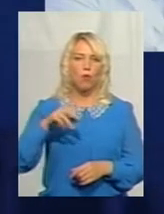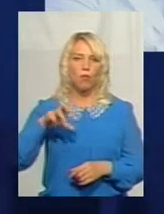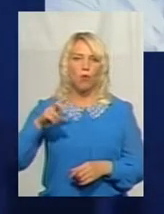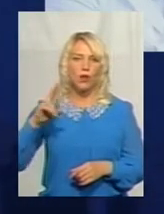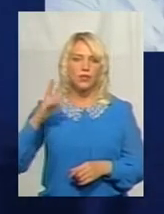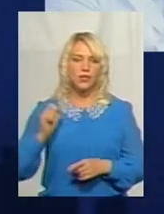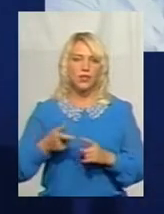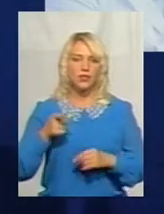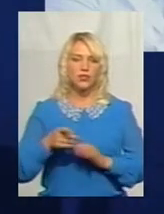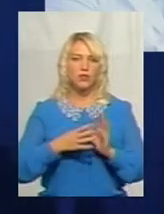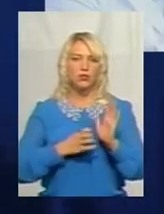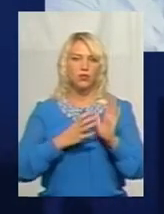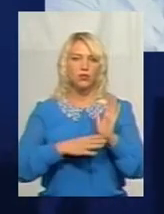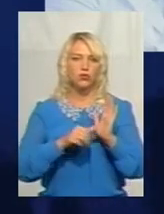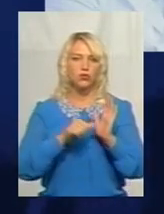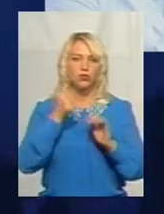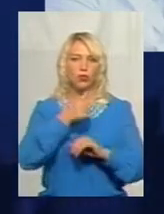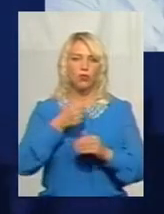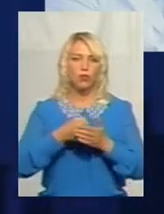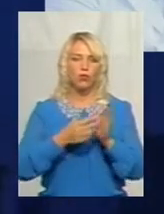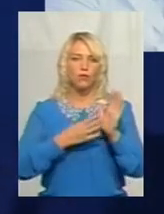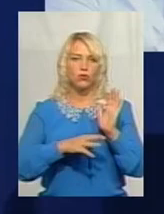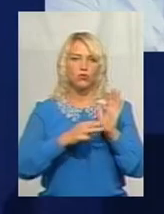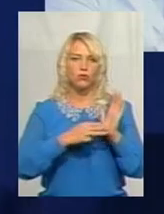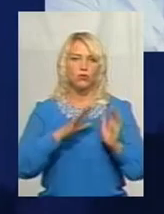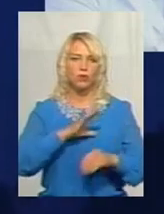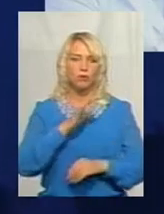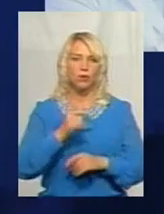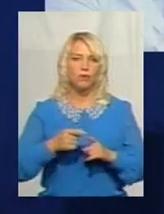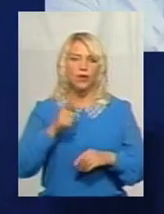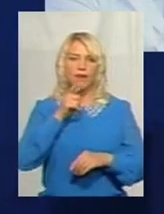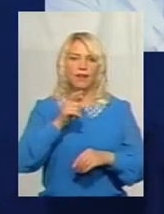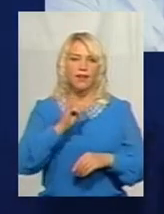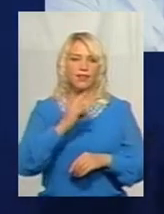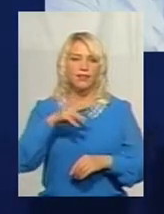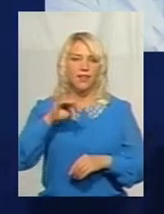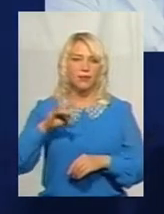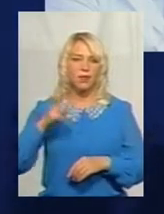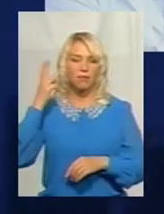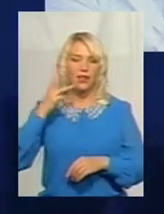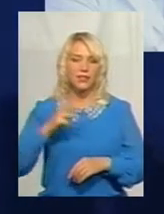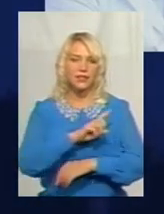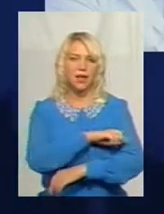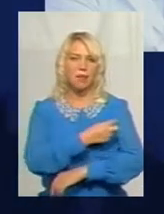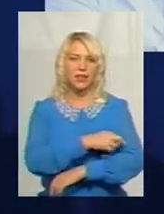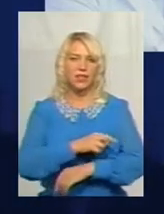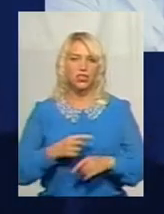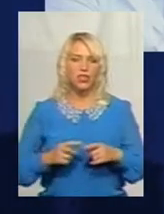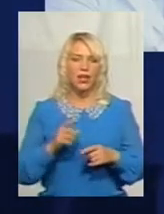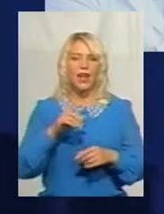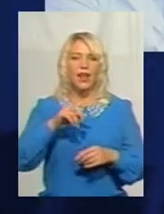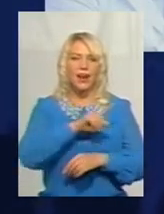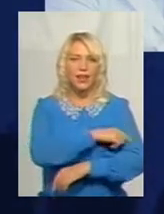З 1996 року по 1998 був інтерном Хмельницької клінічної лікарні.